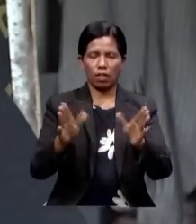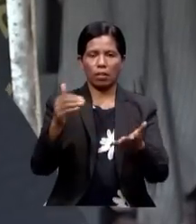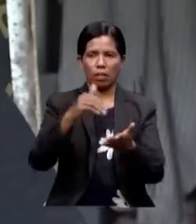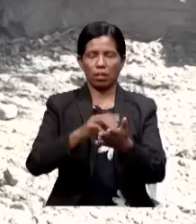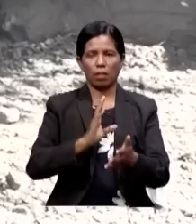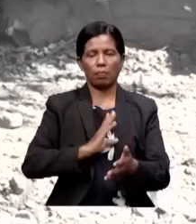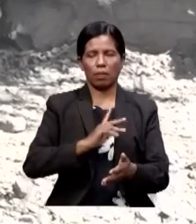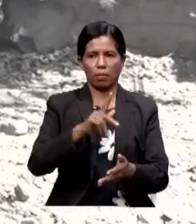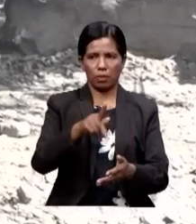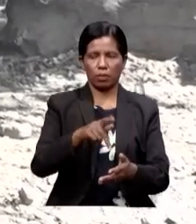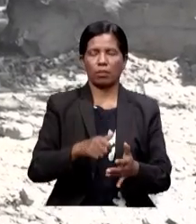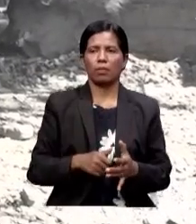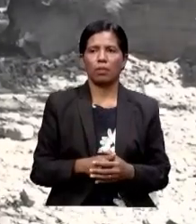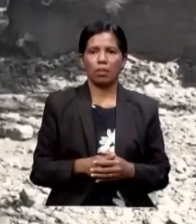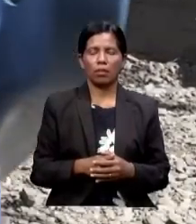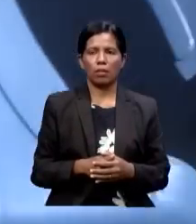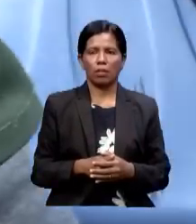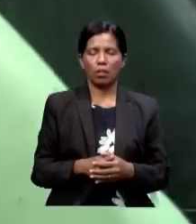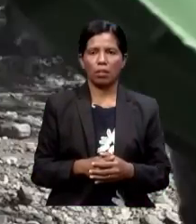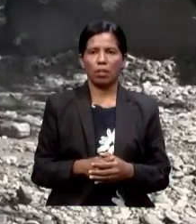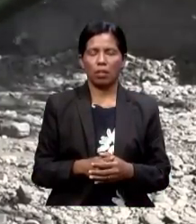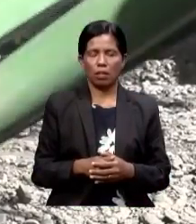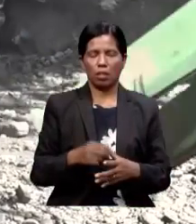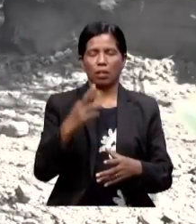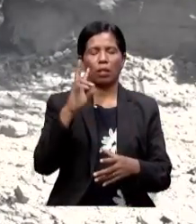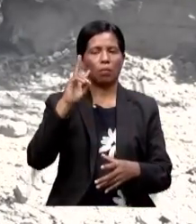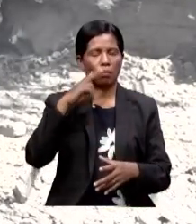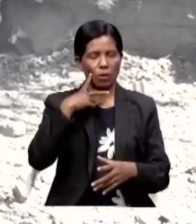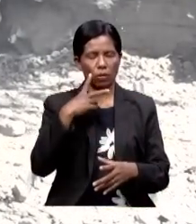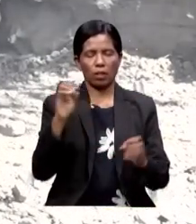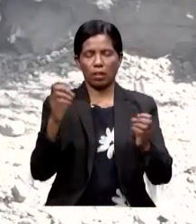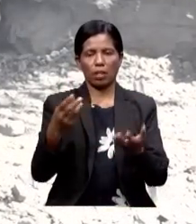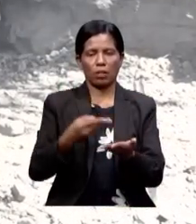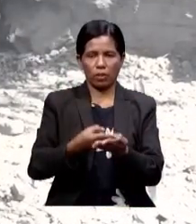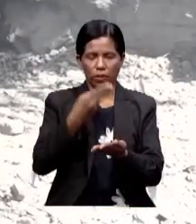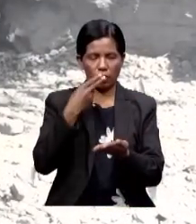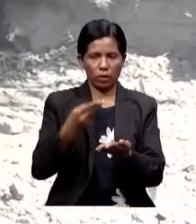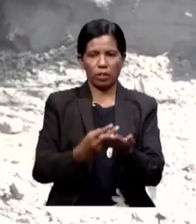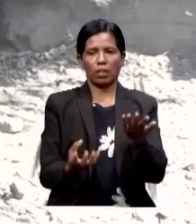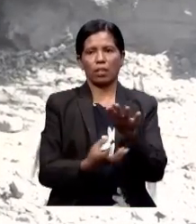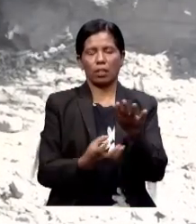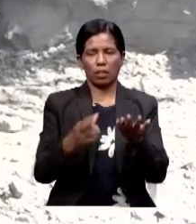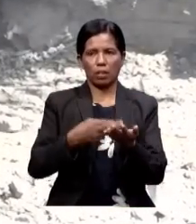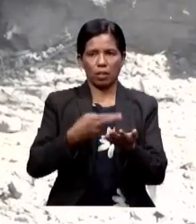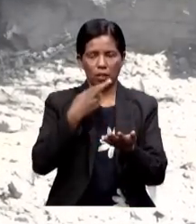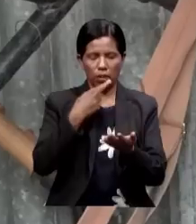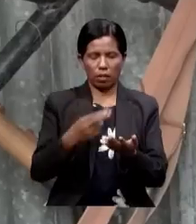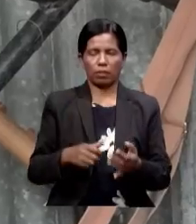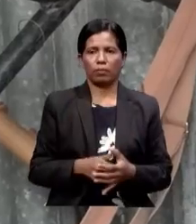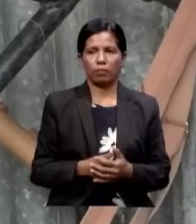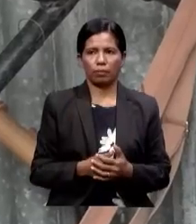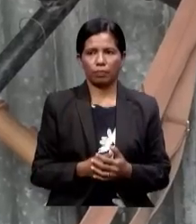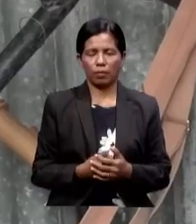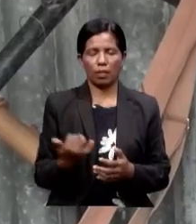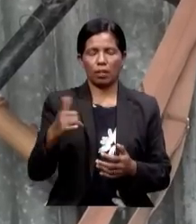bono. Asal modal lah ya harus sesuatu tahu marung gede. Tapi lah ya sudah mah tin hutu harus fuga deh. Ini